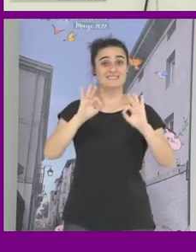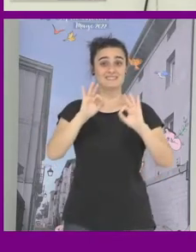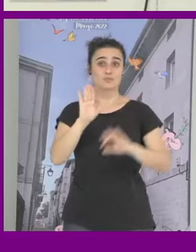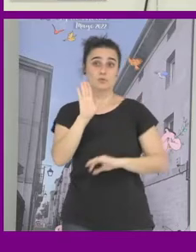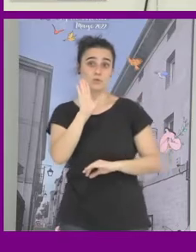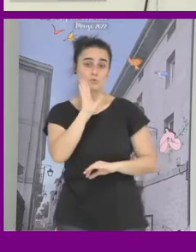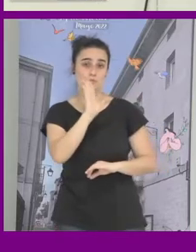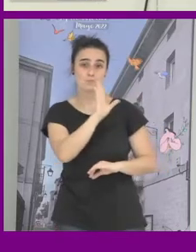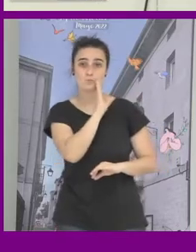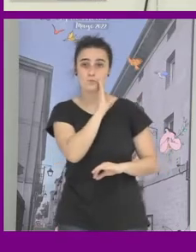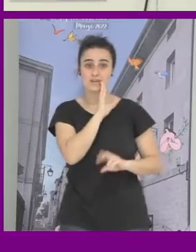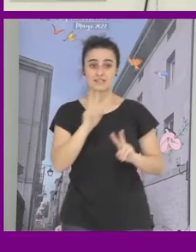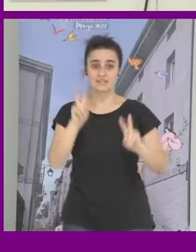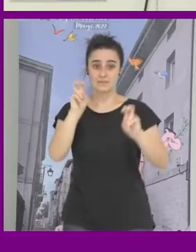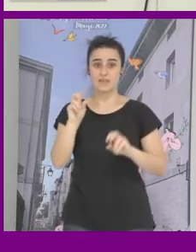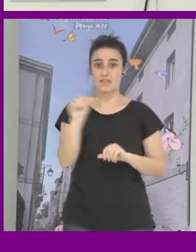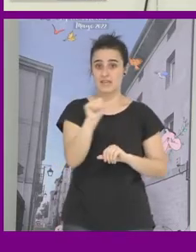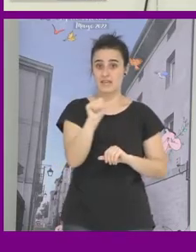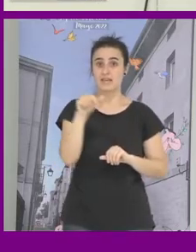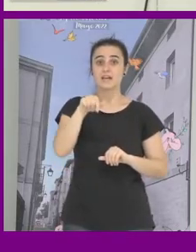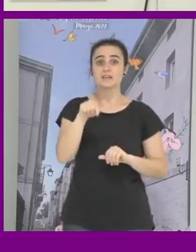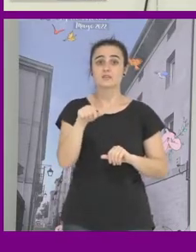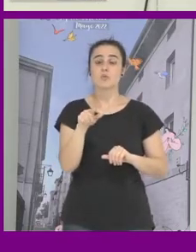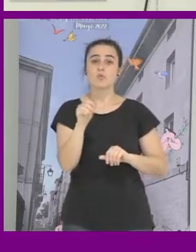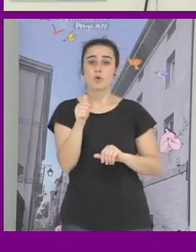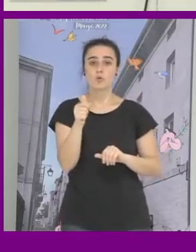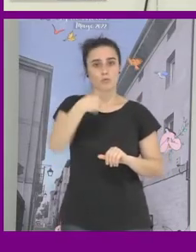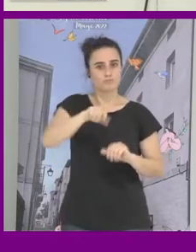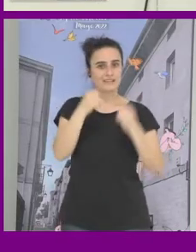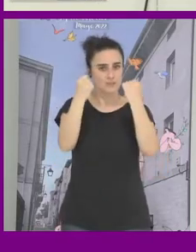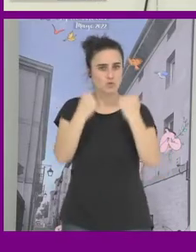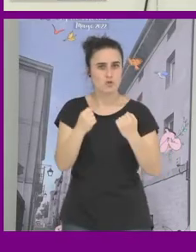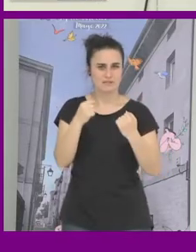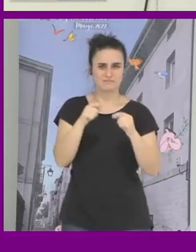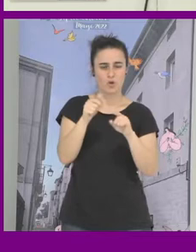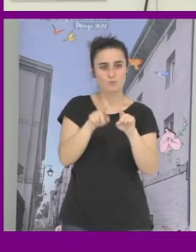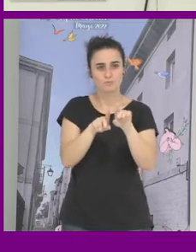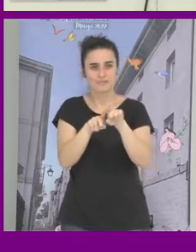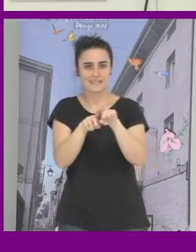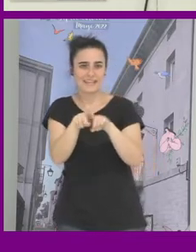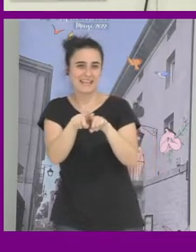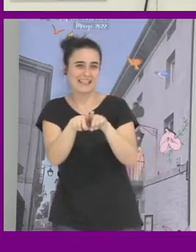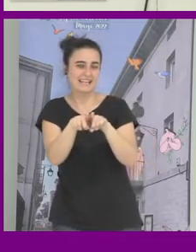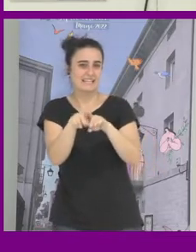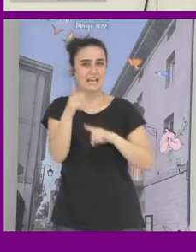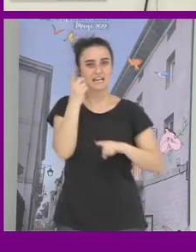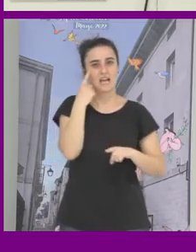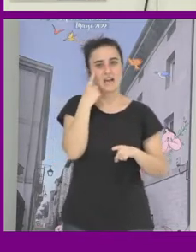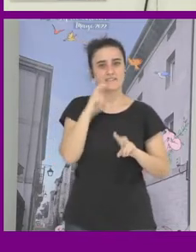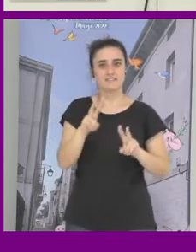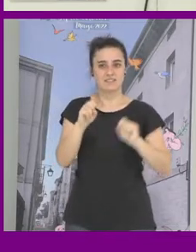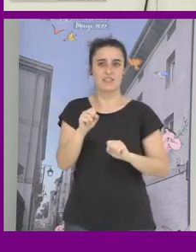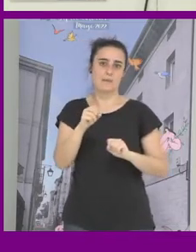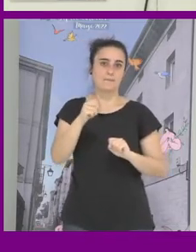gailendu delako, ez? Amatasuna instituzio gisa, ez? Kritikatu izan da, ba, zapalkuntza